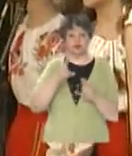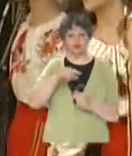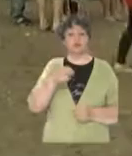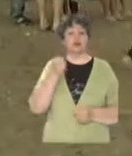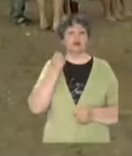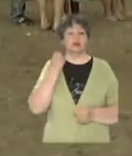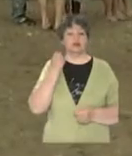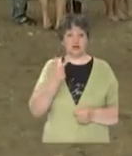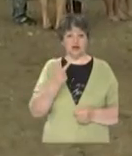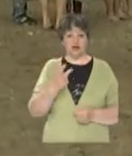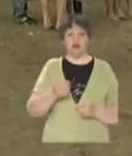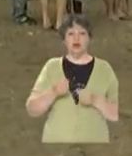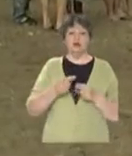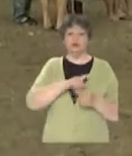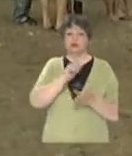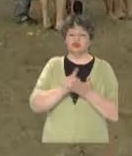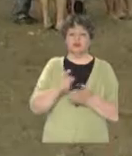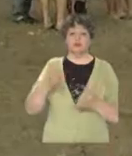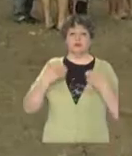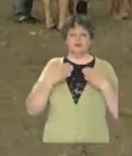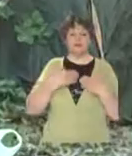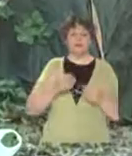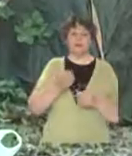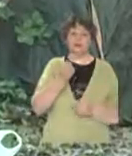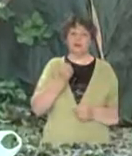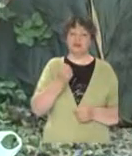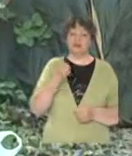2. 15-річчя планують святкувати цілий тиждень